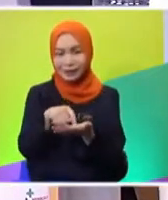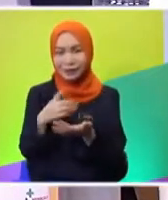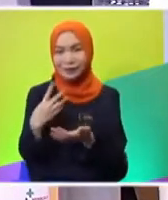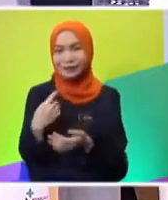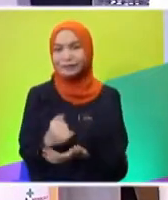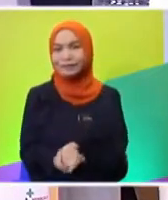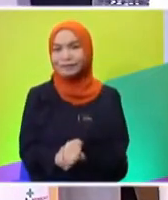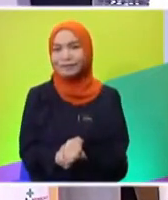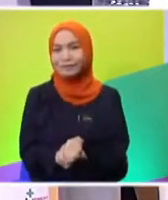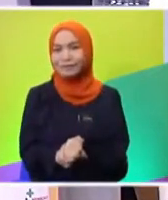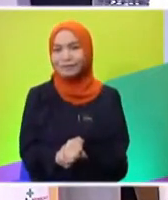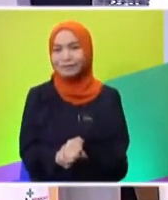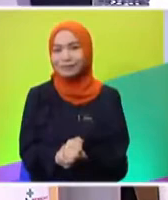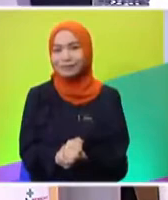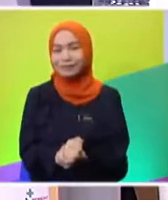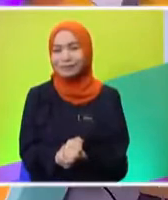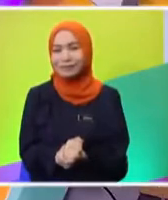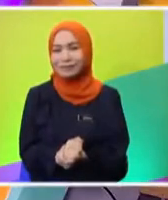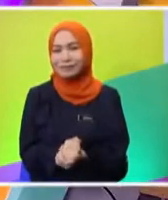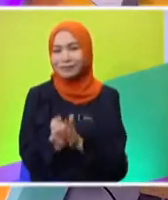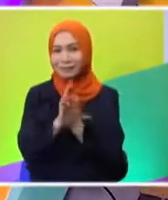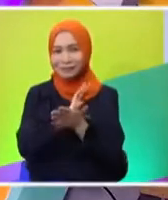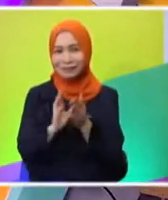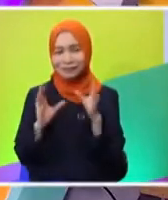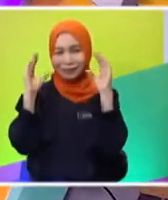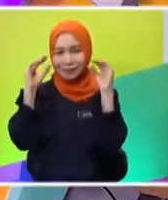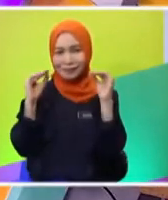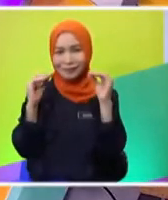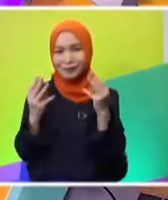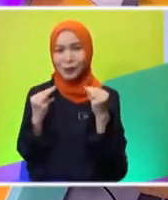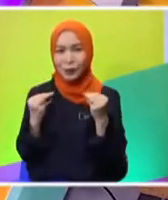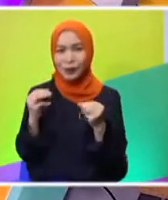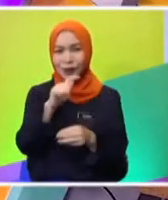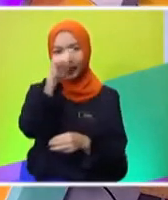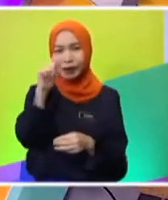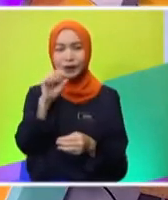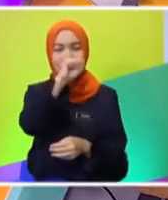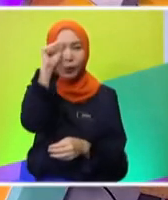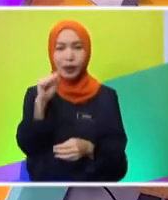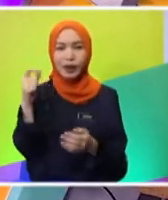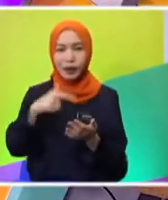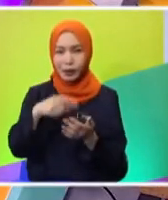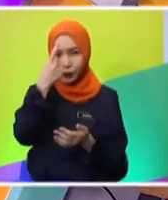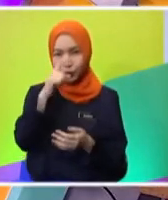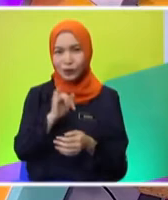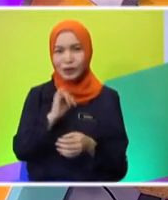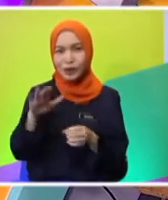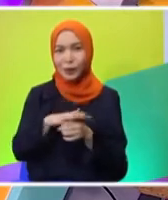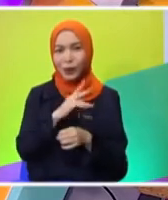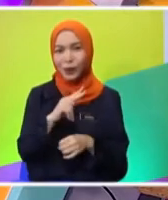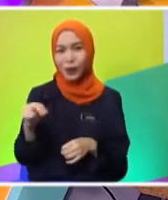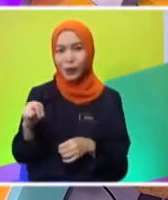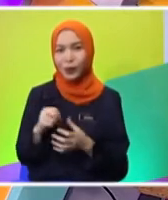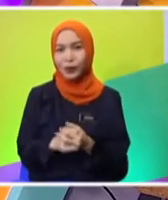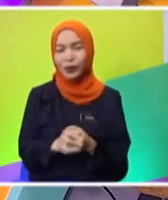lagi cerita anak kecil saya untuk menelepon oke ashayna tanya ngebolehin Asri Tekken dengan